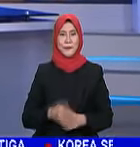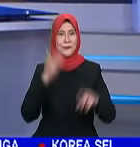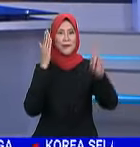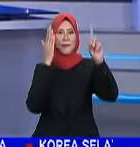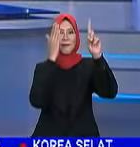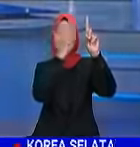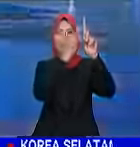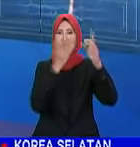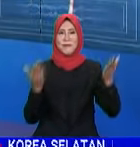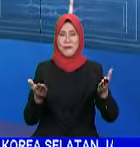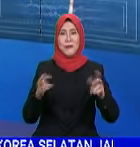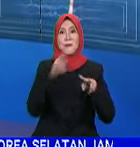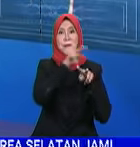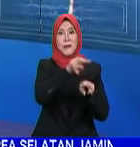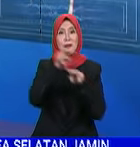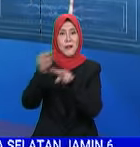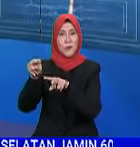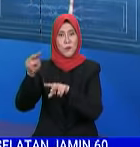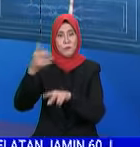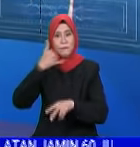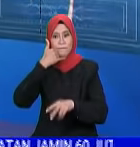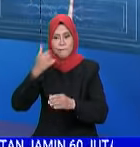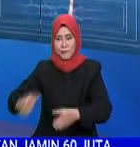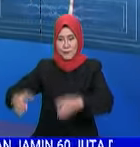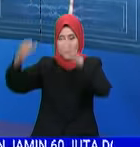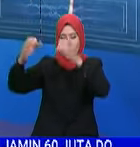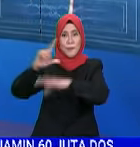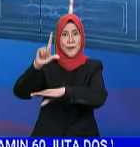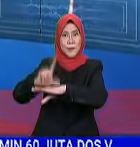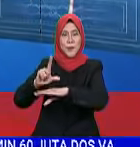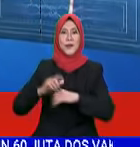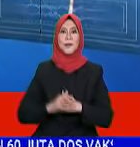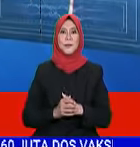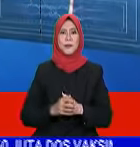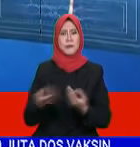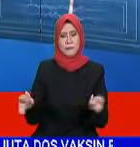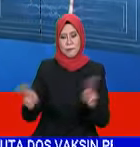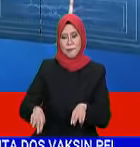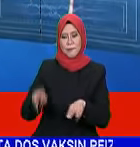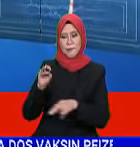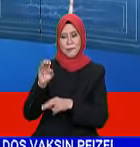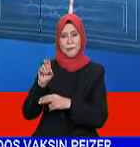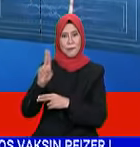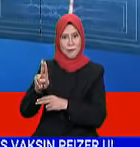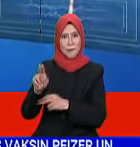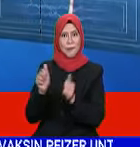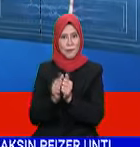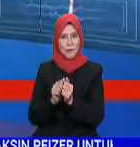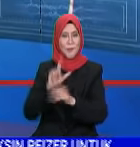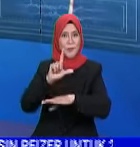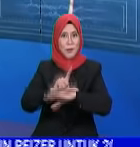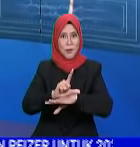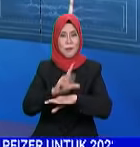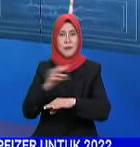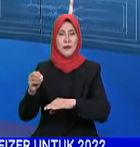Matlamatnya memantau menara telekomunikasi di Labuan. Justeru satu memorandum persefahaman MOU dimeterai Perbadanan Labuan